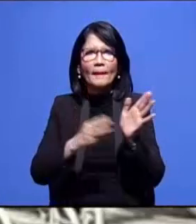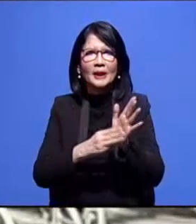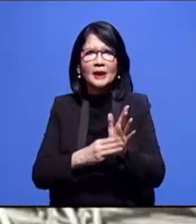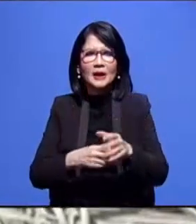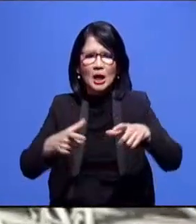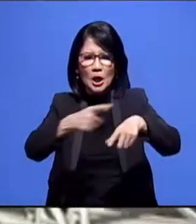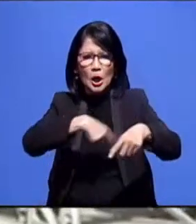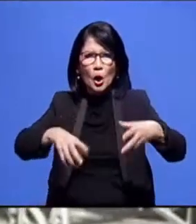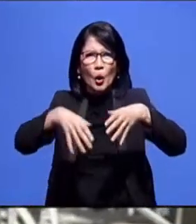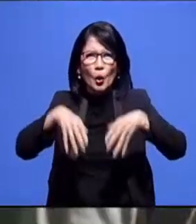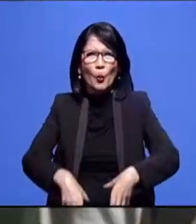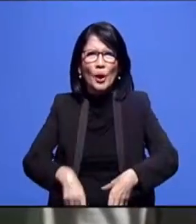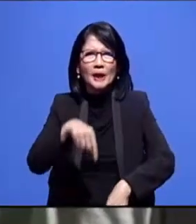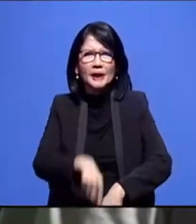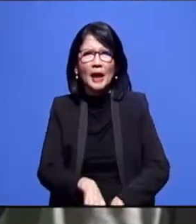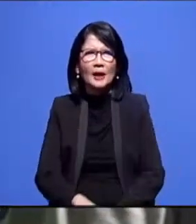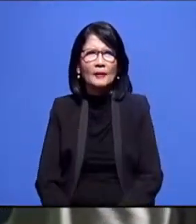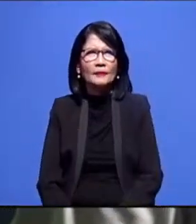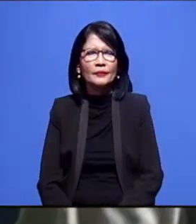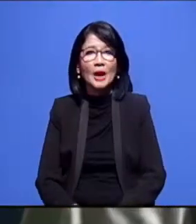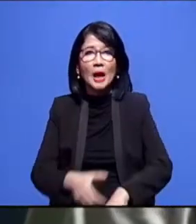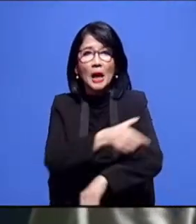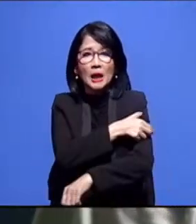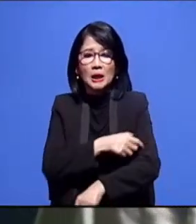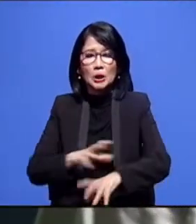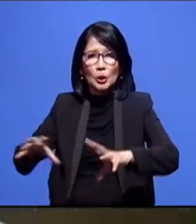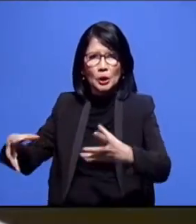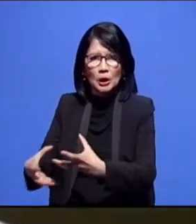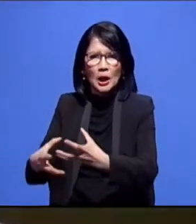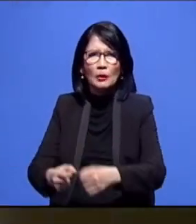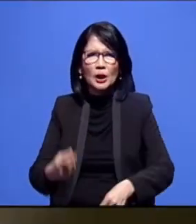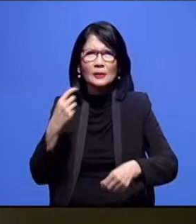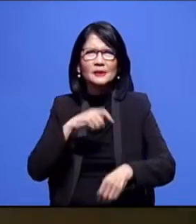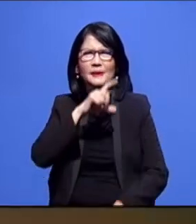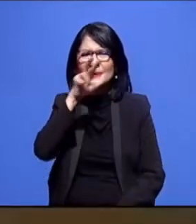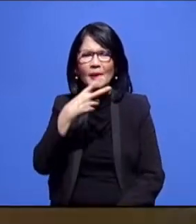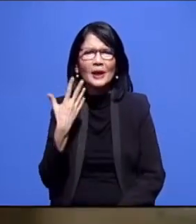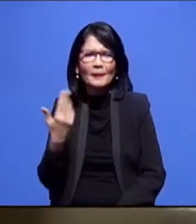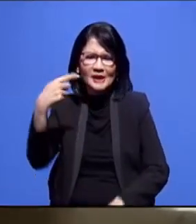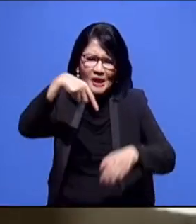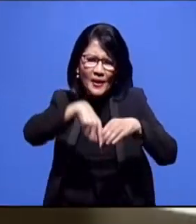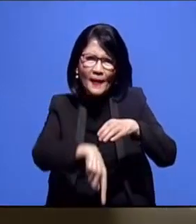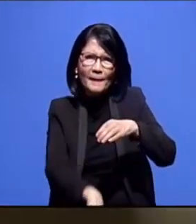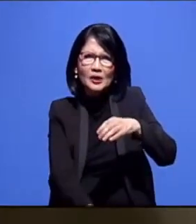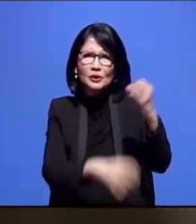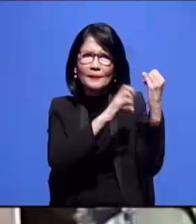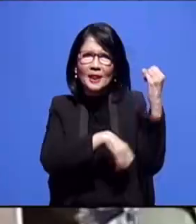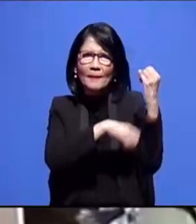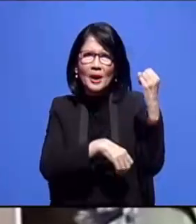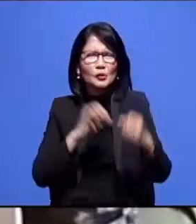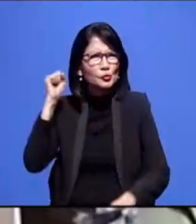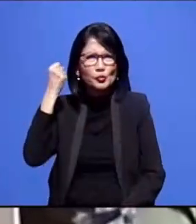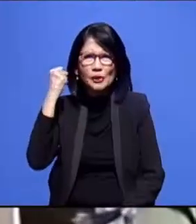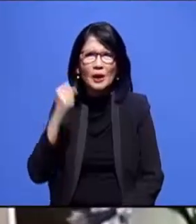dipenuhi tanah dan air. Hingga Jumat pagi, tim gabungan masih mencari cara masuk ke dalam lubang tambang. Tim Liputan Trans 7.